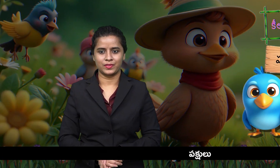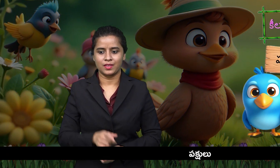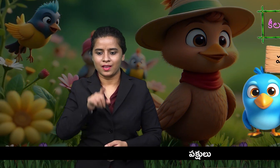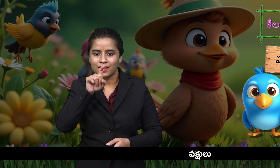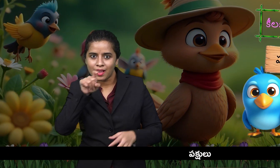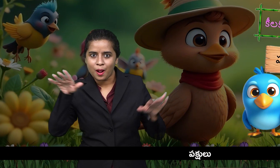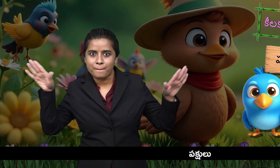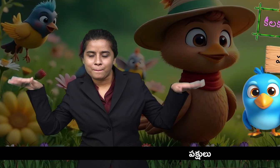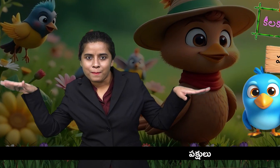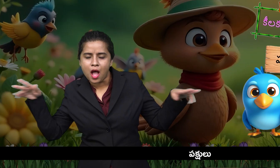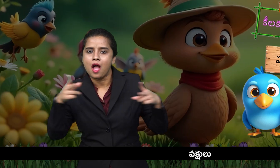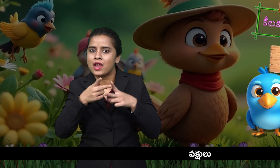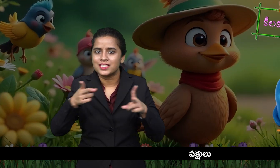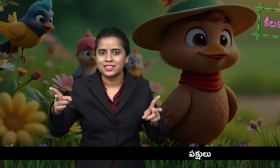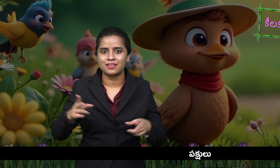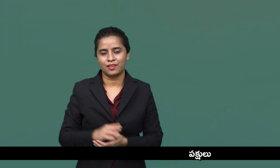పక్షులు,